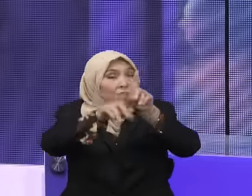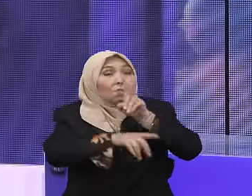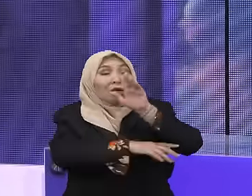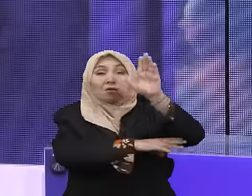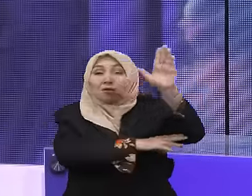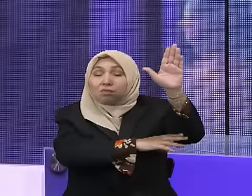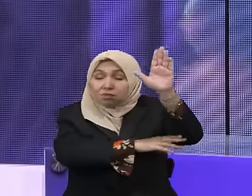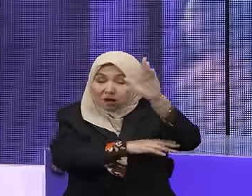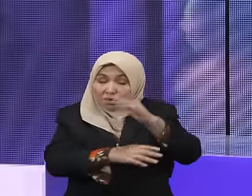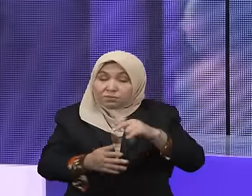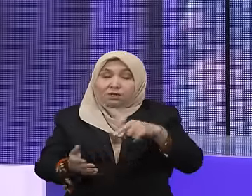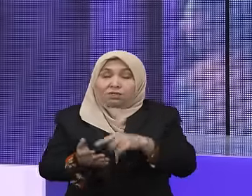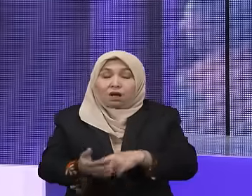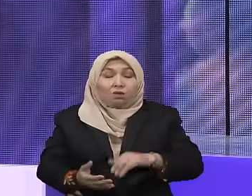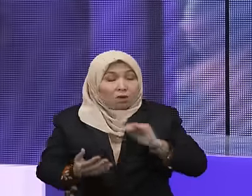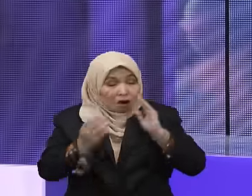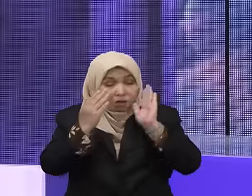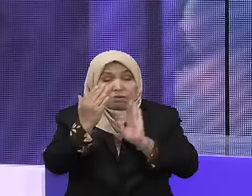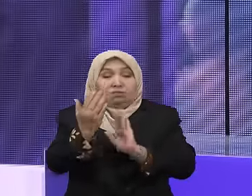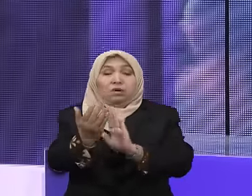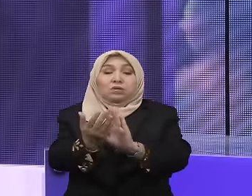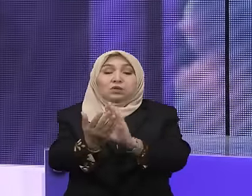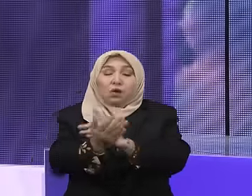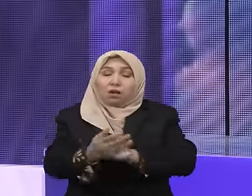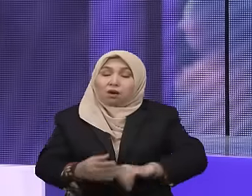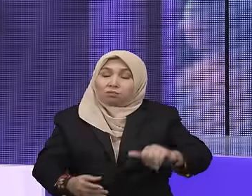inni wajjahtu wajhiya lilladzi fatara